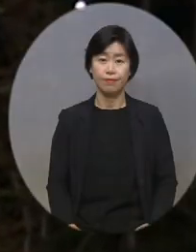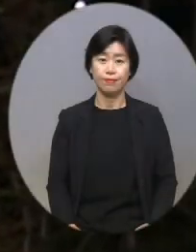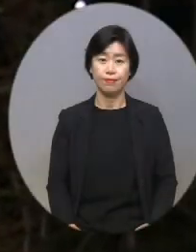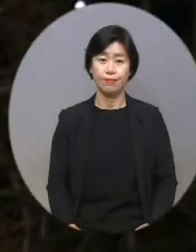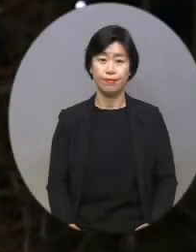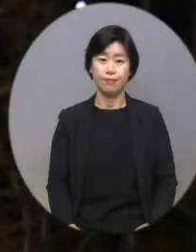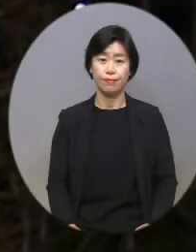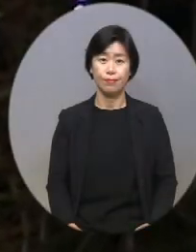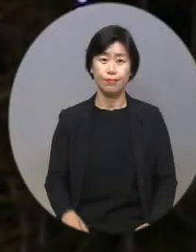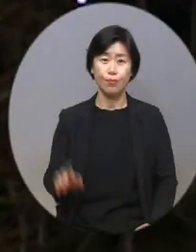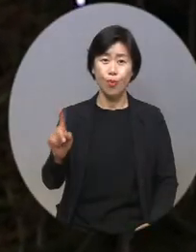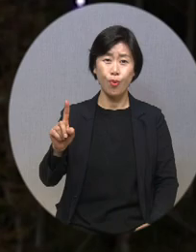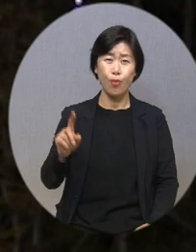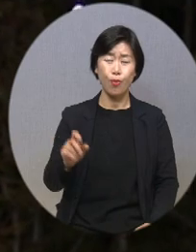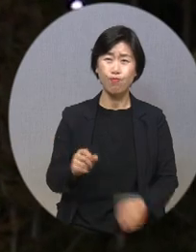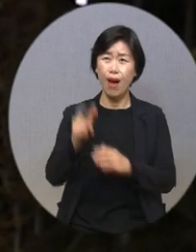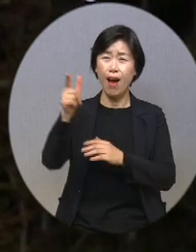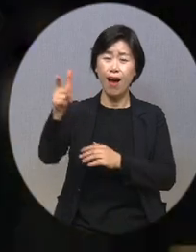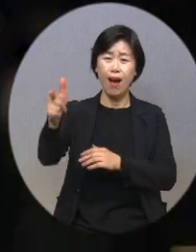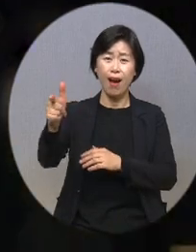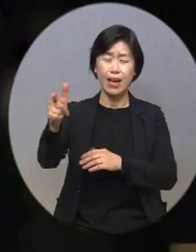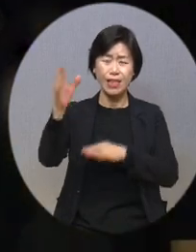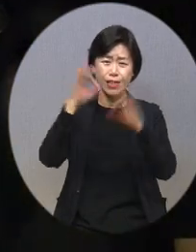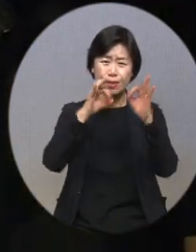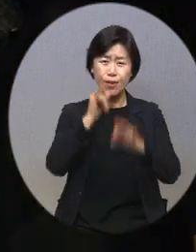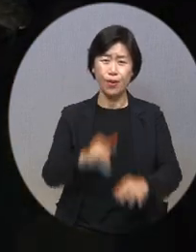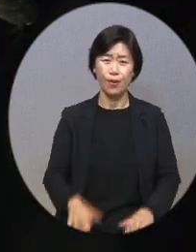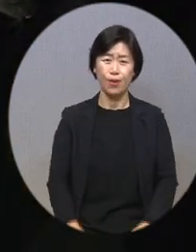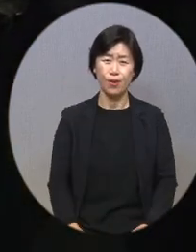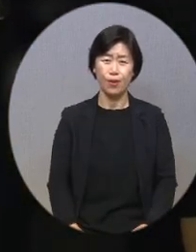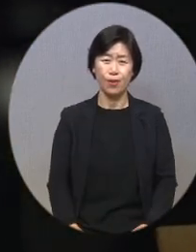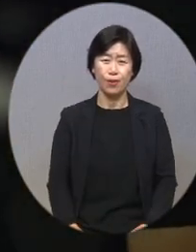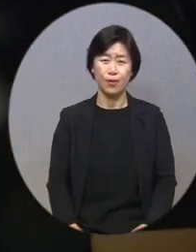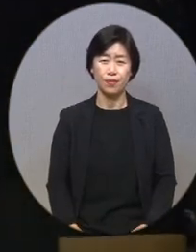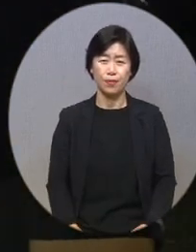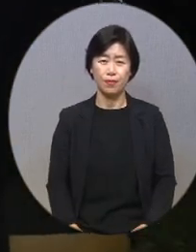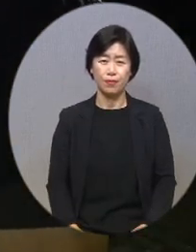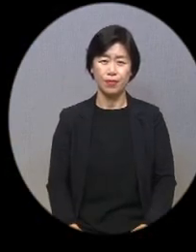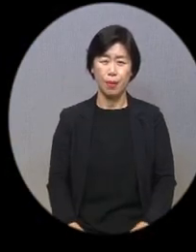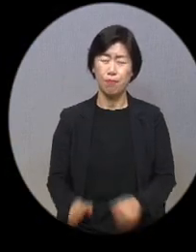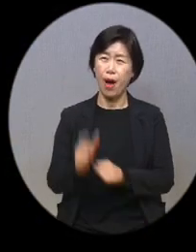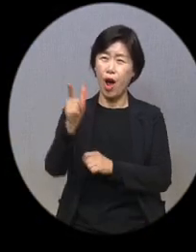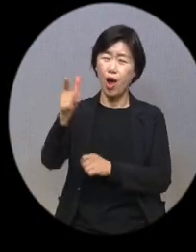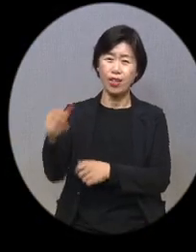계산 멀리건. 아 좋겠다 멀리건. 여러분 멀리건.